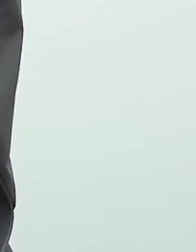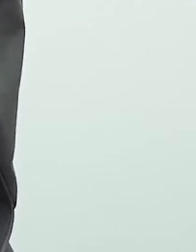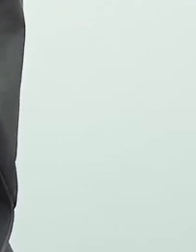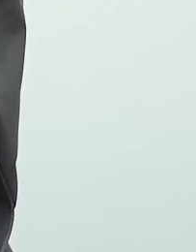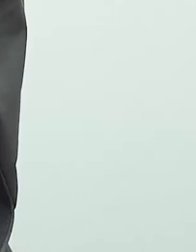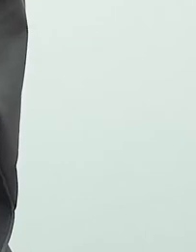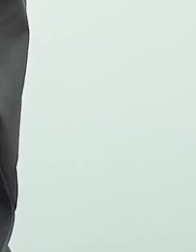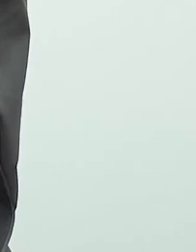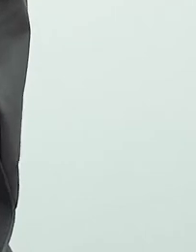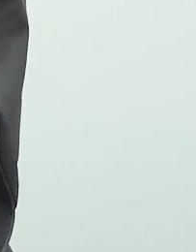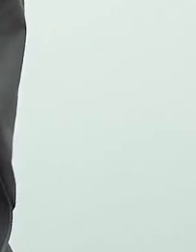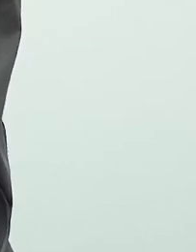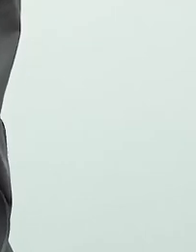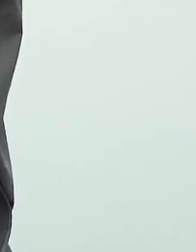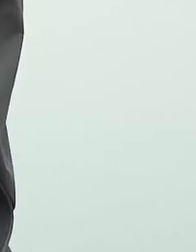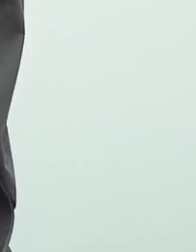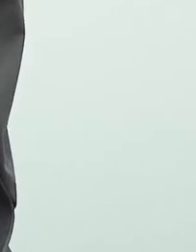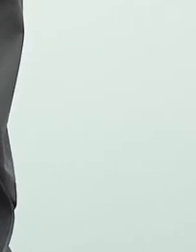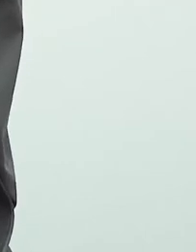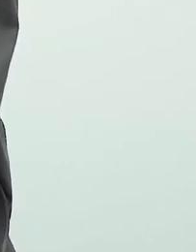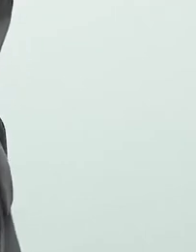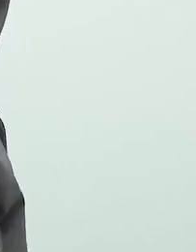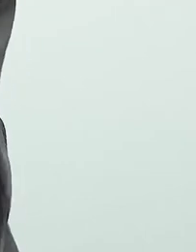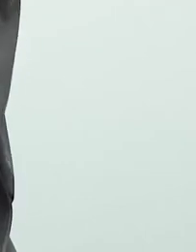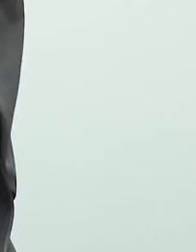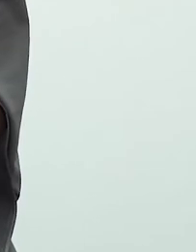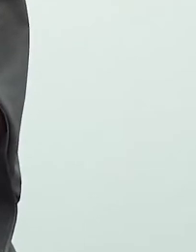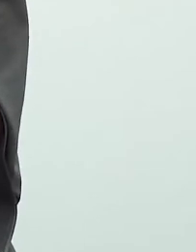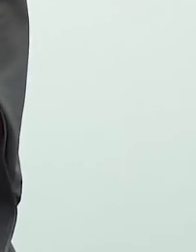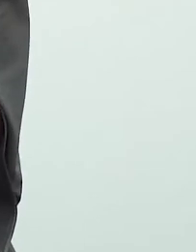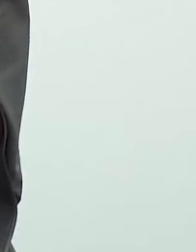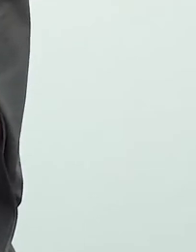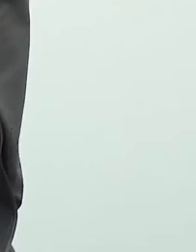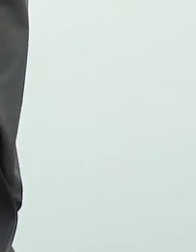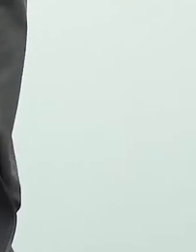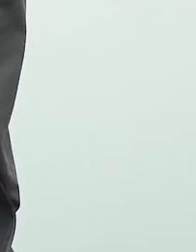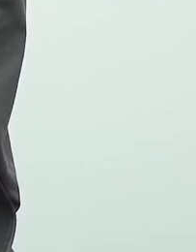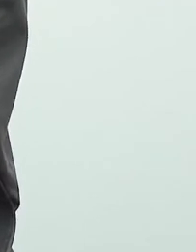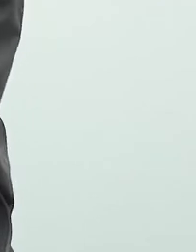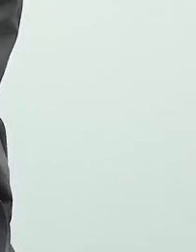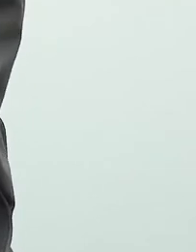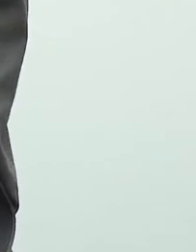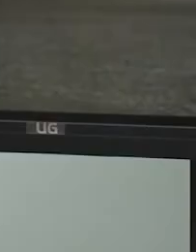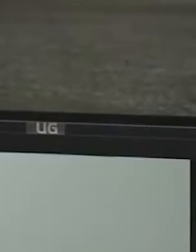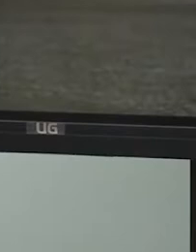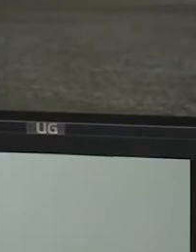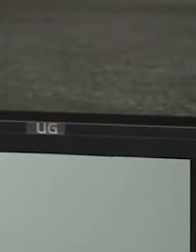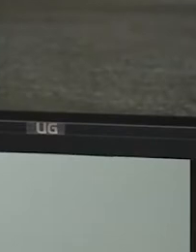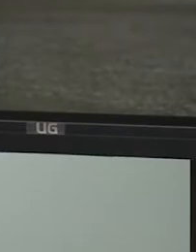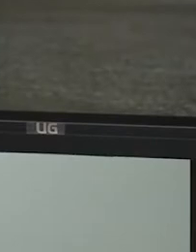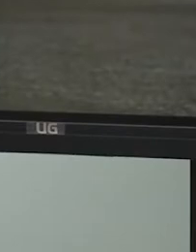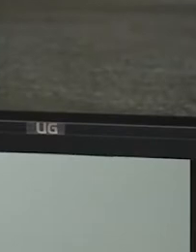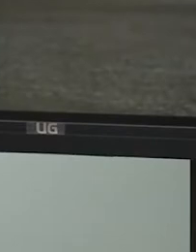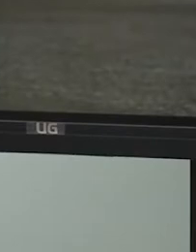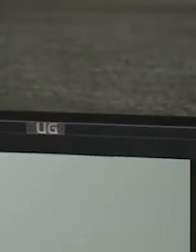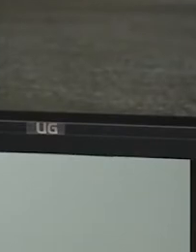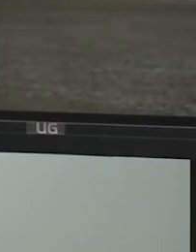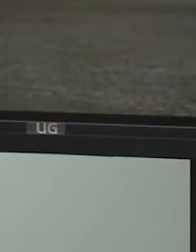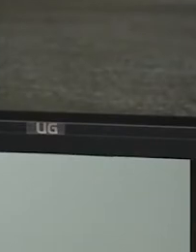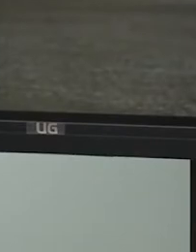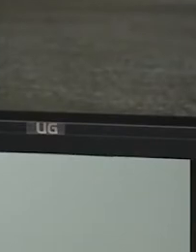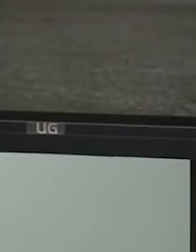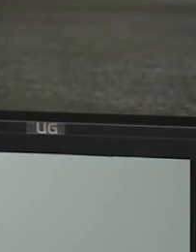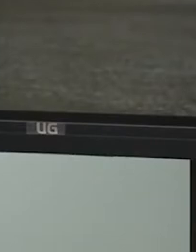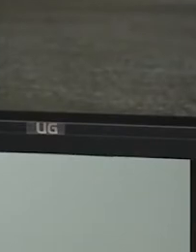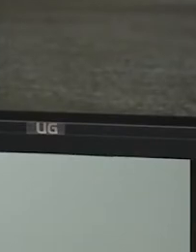자 써 주세요 이렇게 얘기해도 계속해서 말로만 밥 음성 원호 로만 얘기 하시니까 결국에 저도